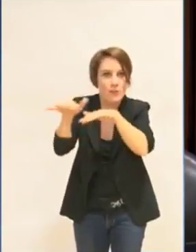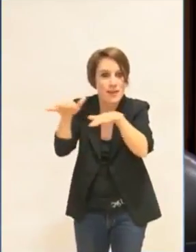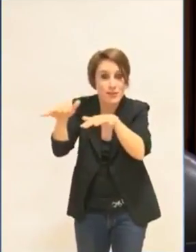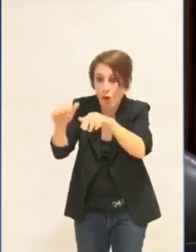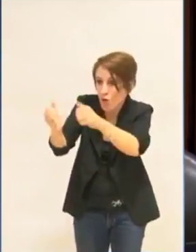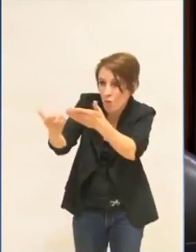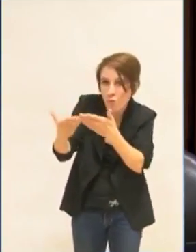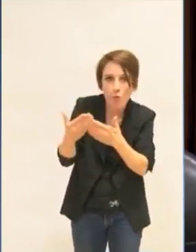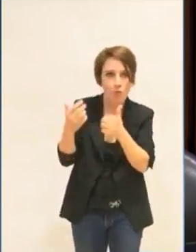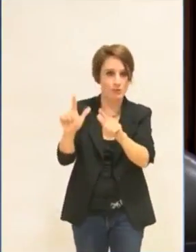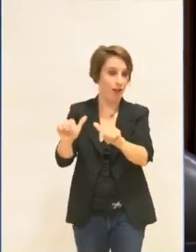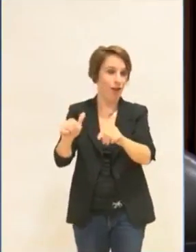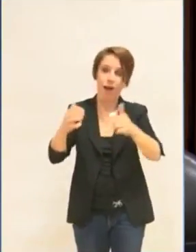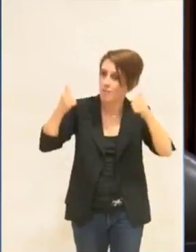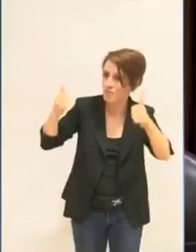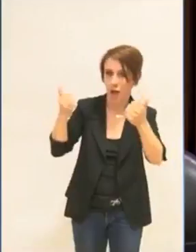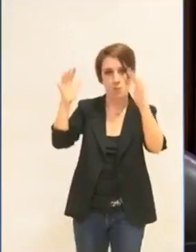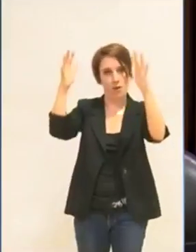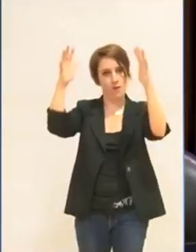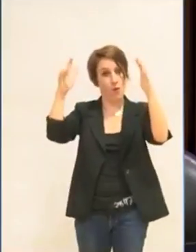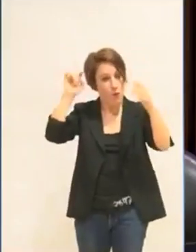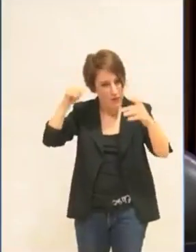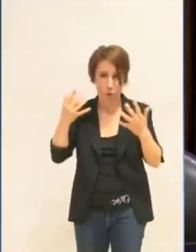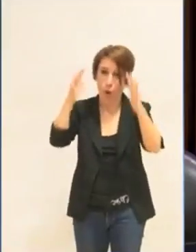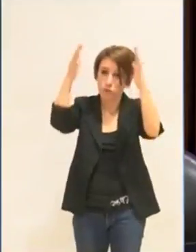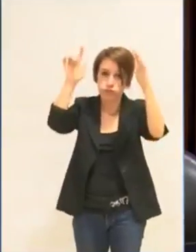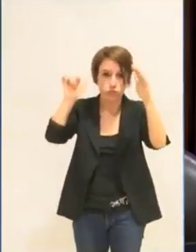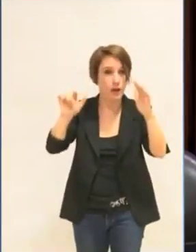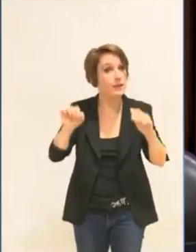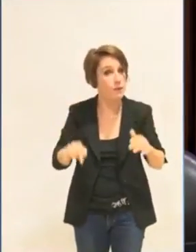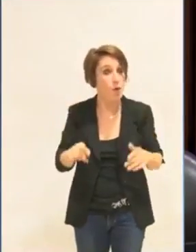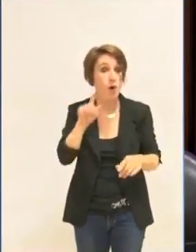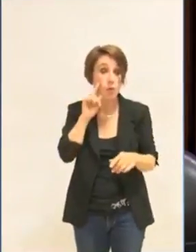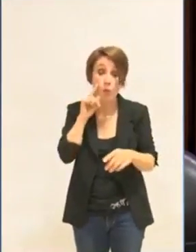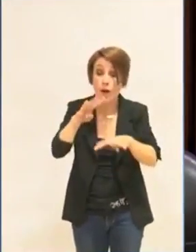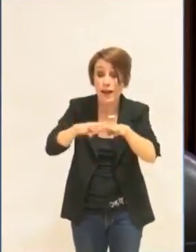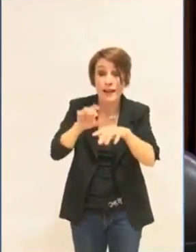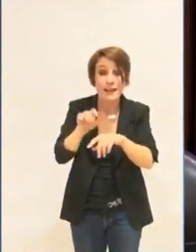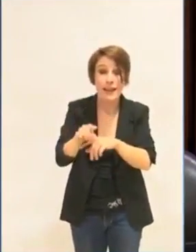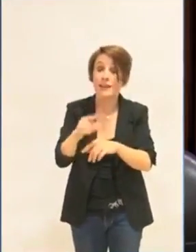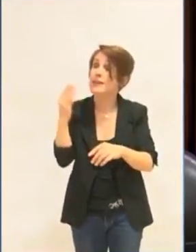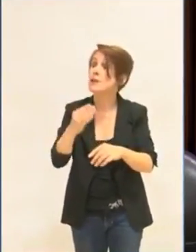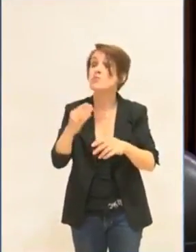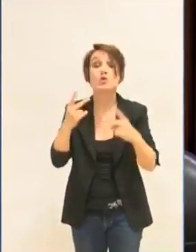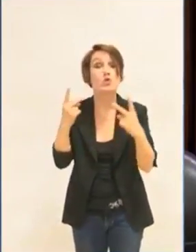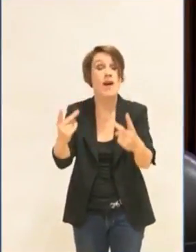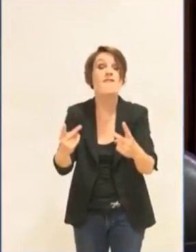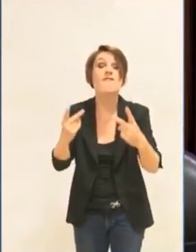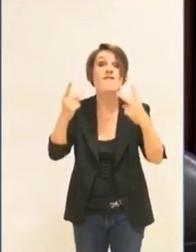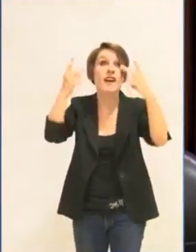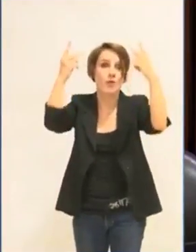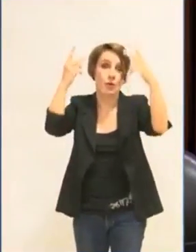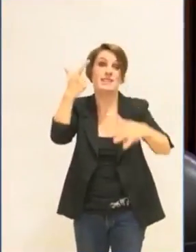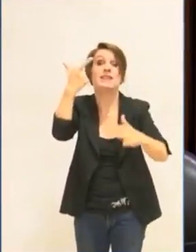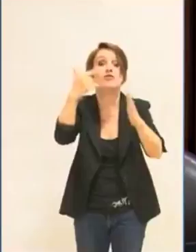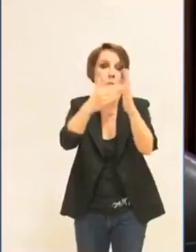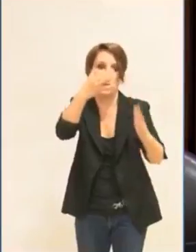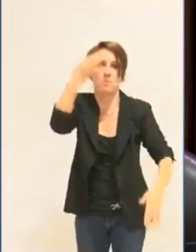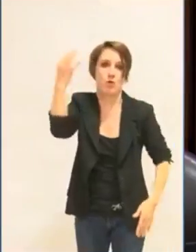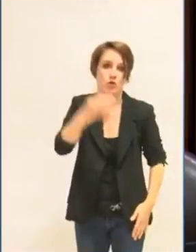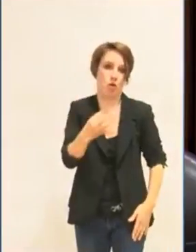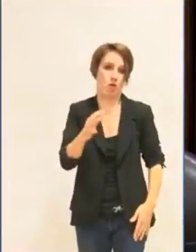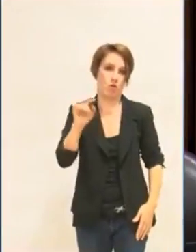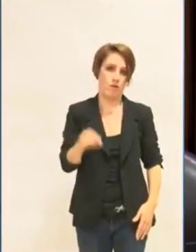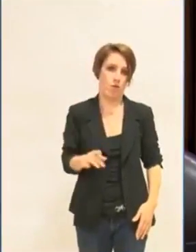Et il faut insister là-dessus, parce que ce quartier a besoin d'être valorisé à 2000% en permanence.